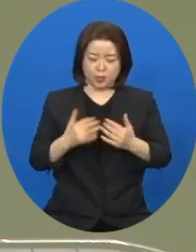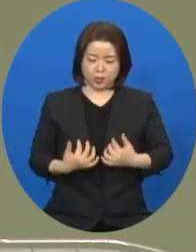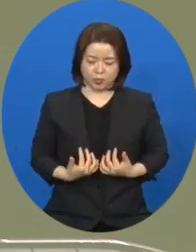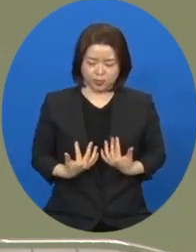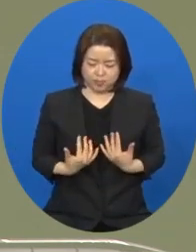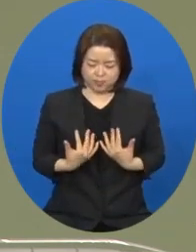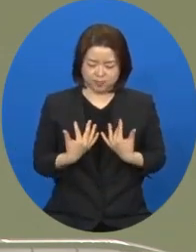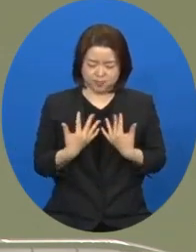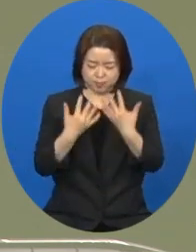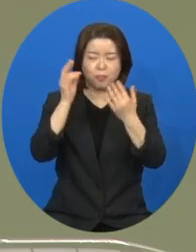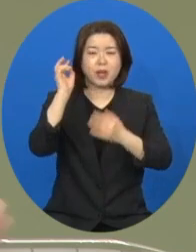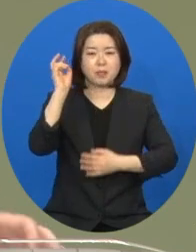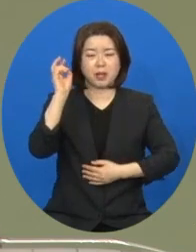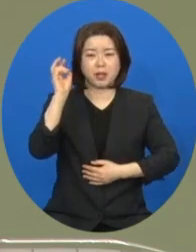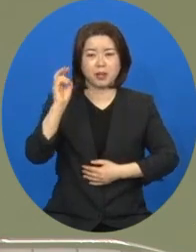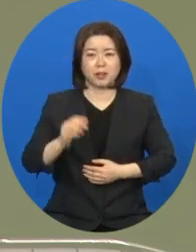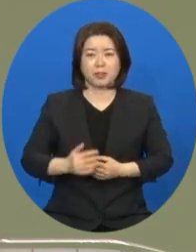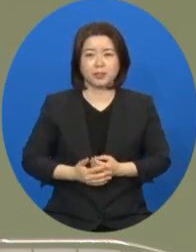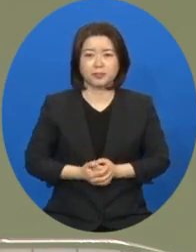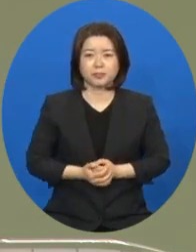거예요.